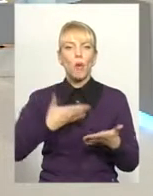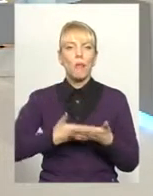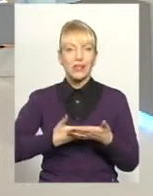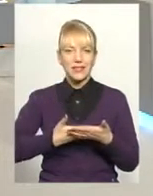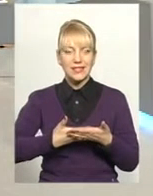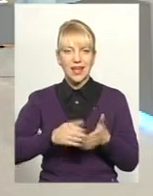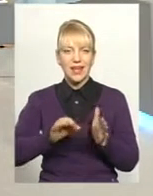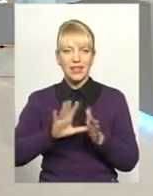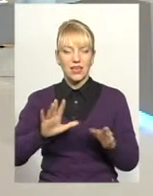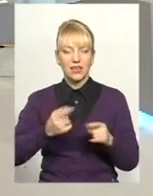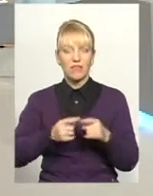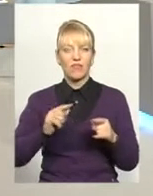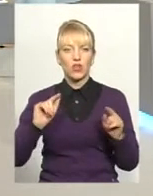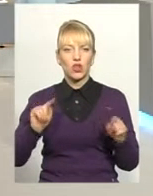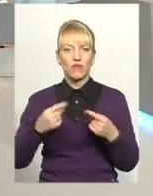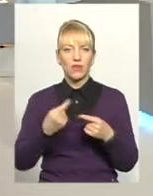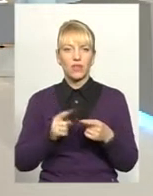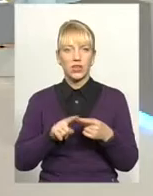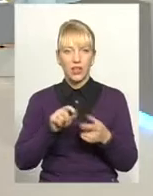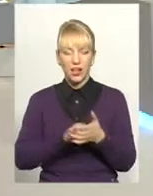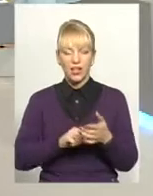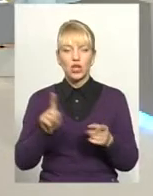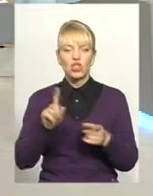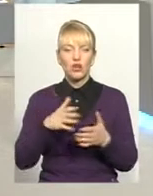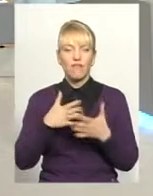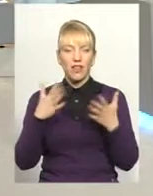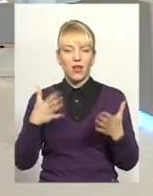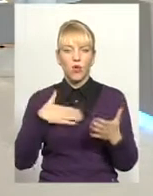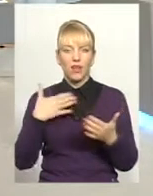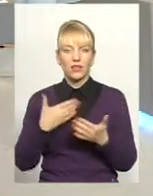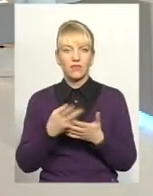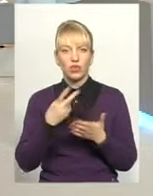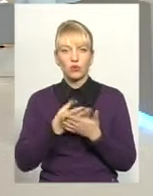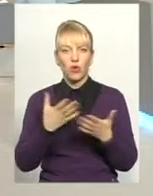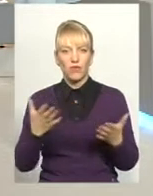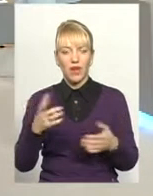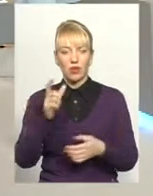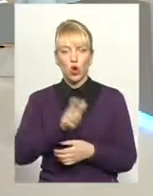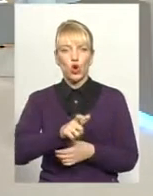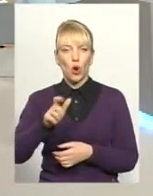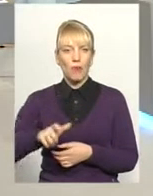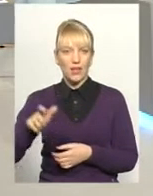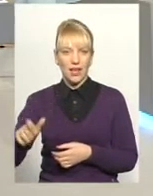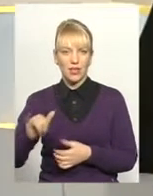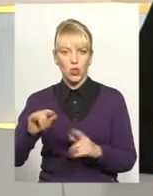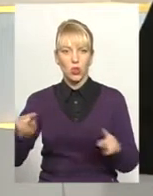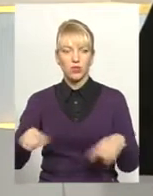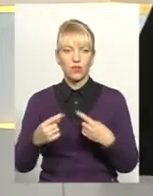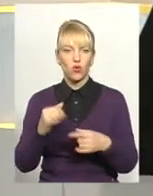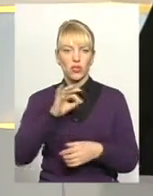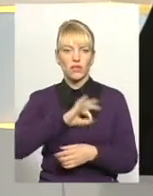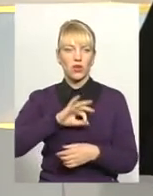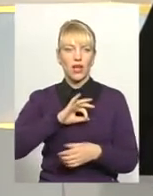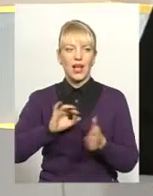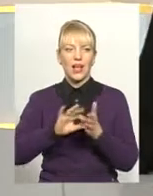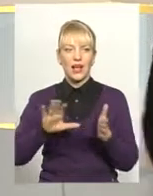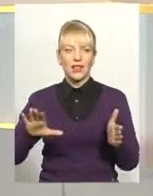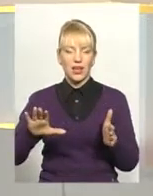якраз через те, що велику активність проявляють саме громадяни у створенні та використанні